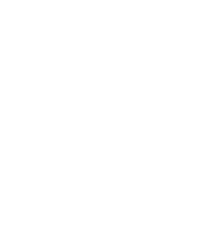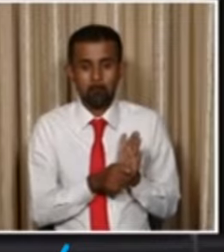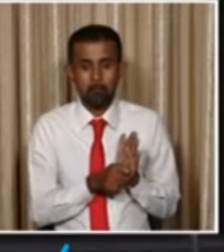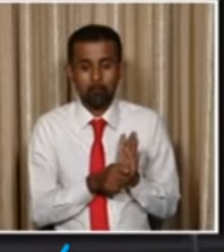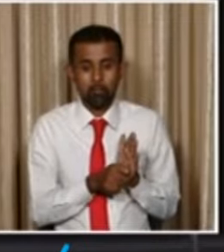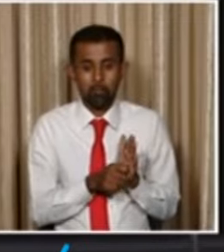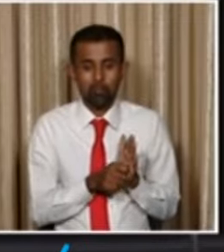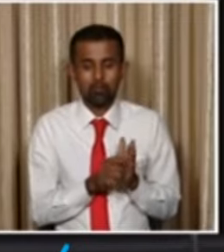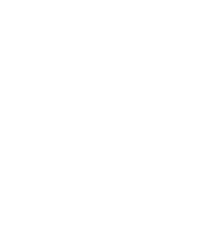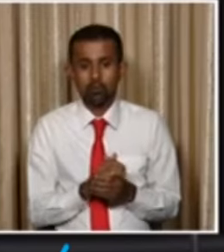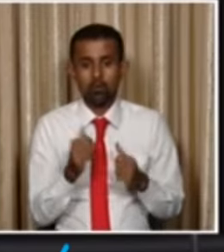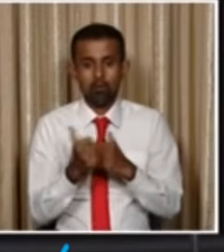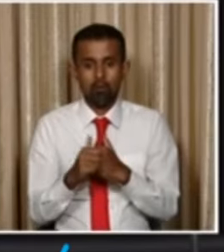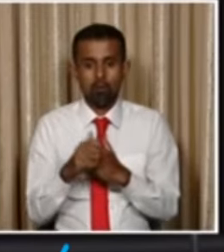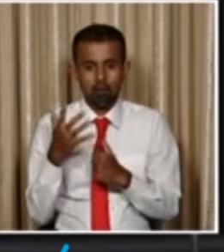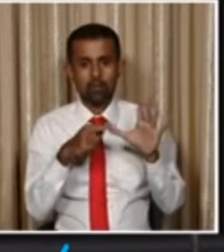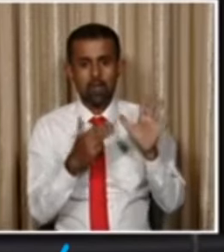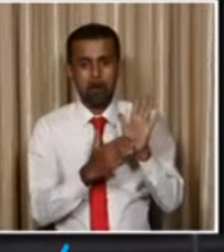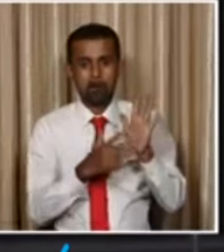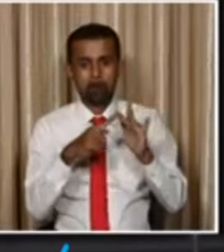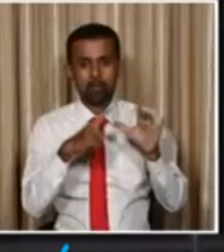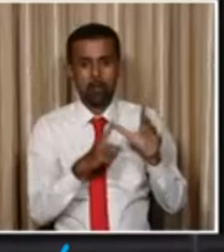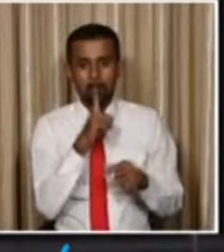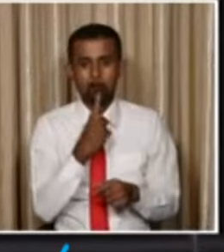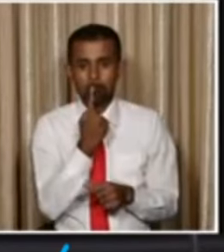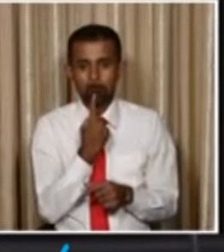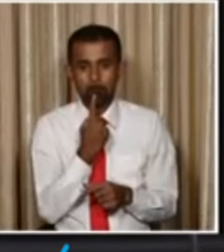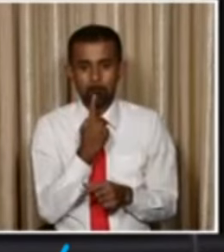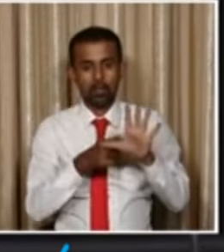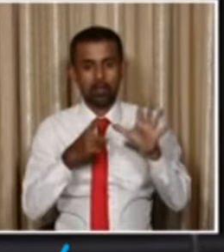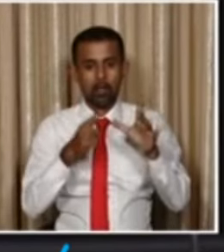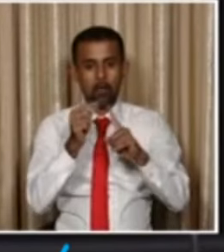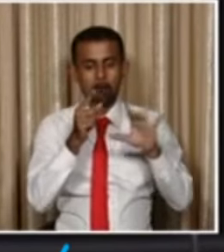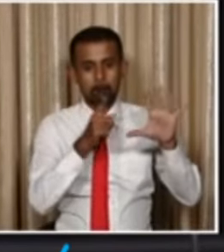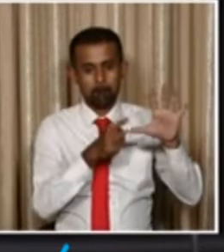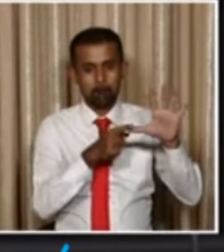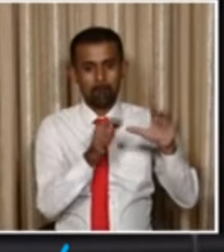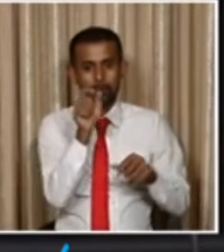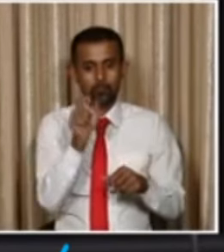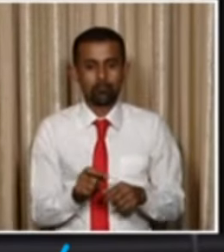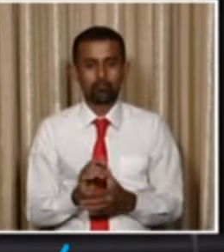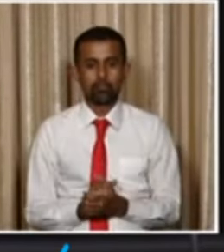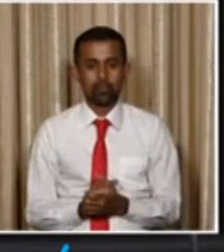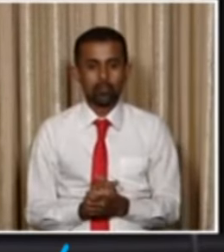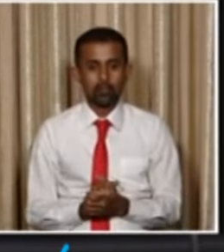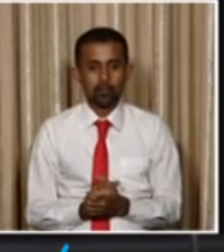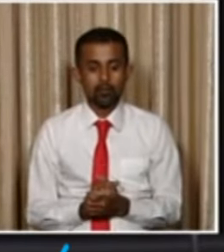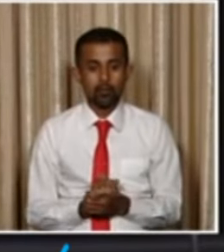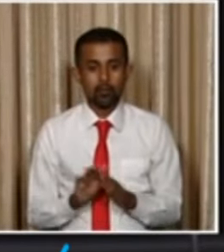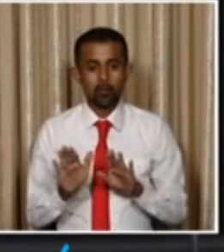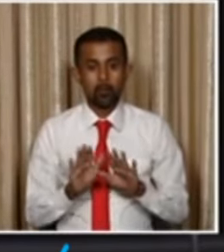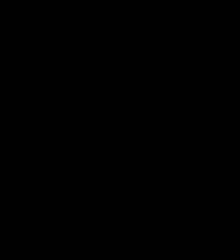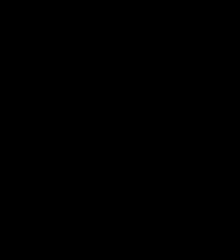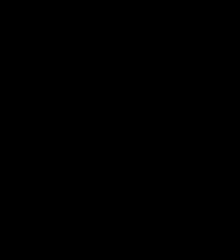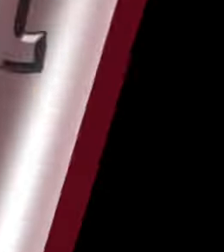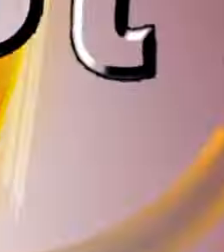போலியான தம்மிக்க பாணியை கொரோனாவுக்கு நமது நாட்டிலே பிரபலப்படுத்தியவர் இந்த ஒன்றும் தெரியாத பாப்பா இருந்தது போதும்